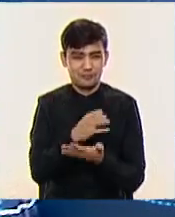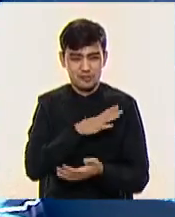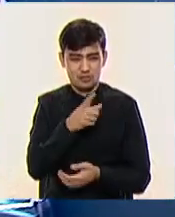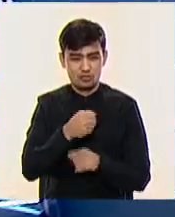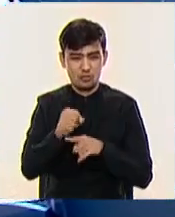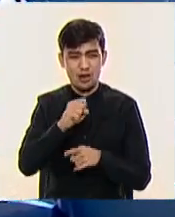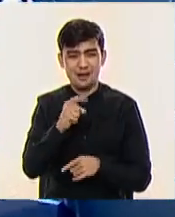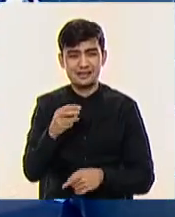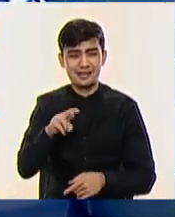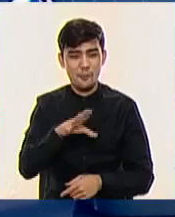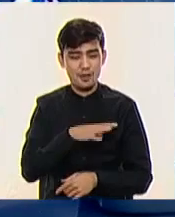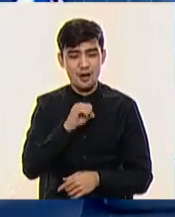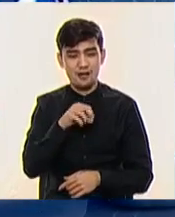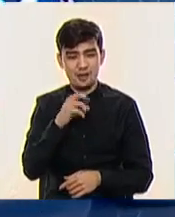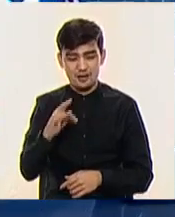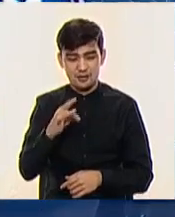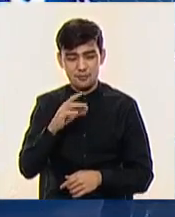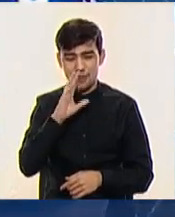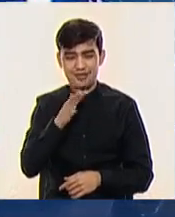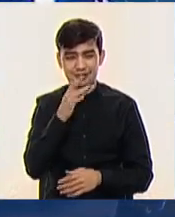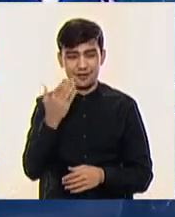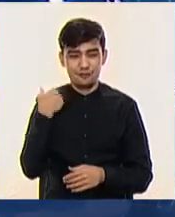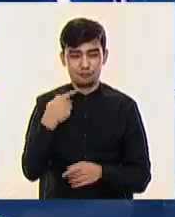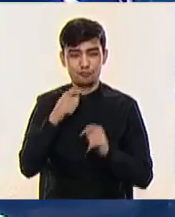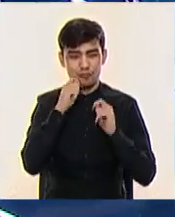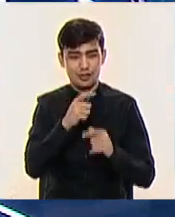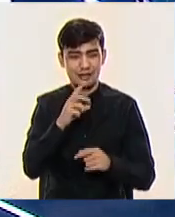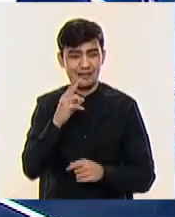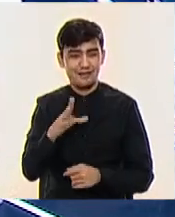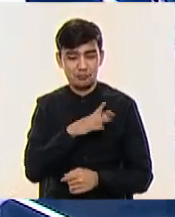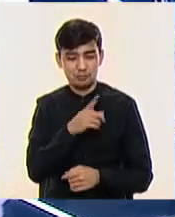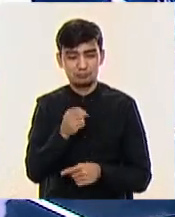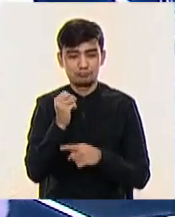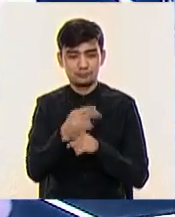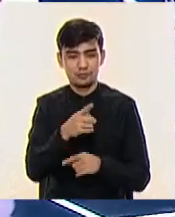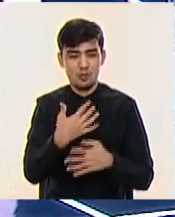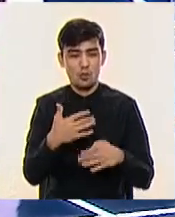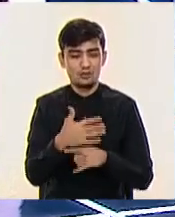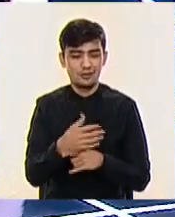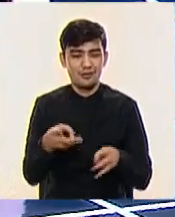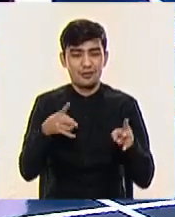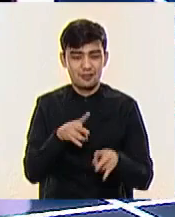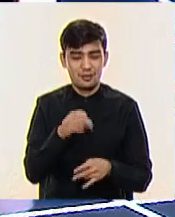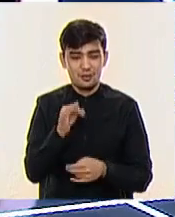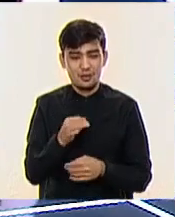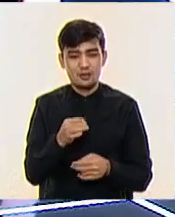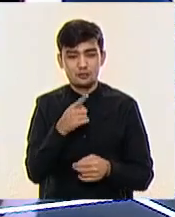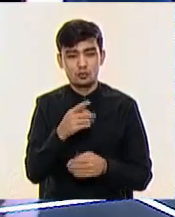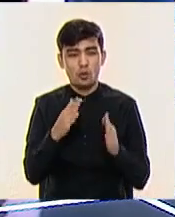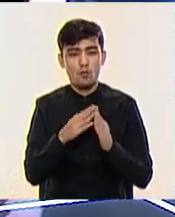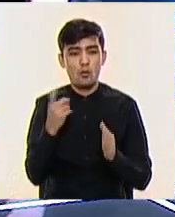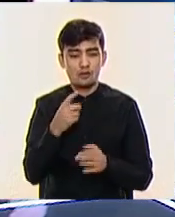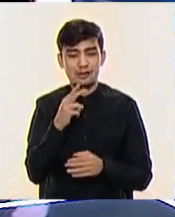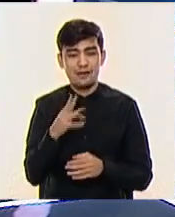Айдар Қазов 5 жыл бұрын сіз сүйіншілеп сыйлаған пәтерден қуылып, далада қалғанын айтады. Үйткені үйдің қожайыны